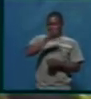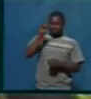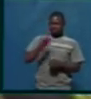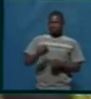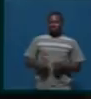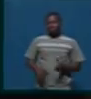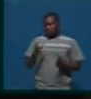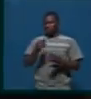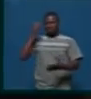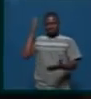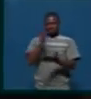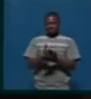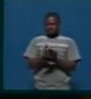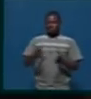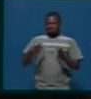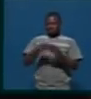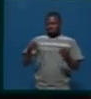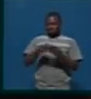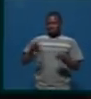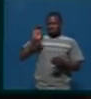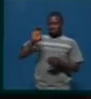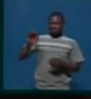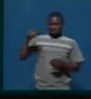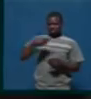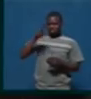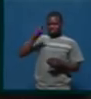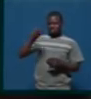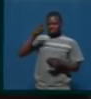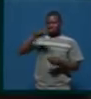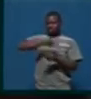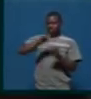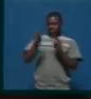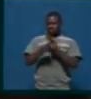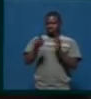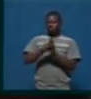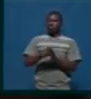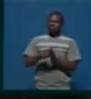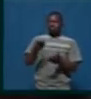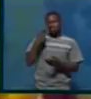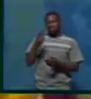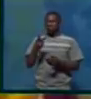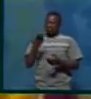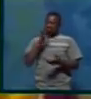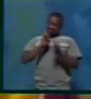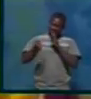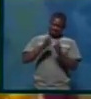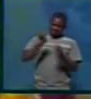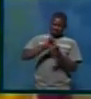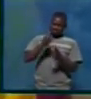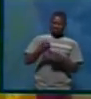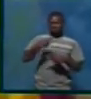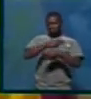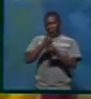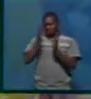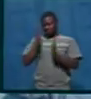modifié, CGM, est un autre point de désaccord entre certains producteurs et leur structure de base. Là, l'UNPCB